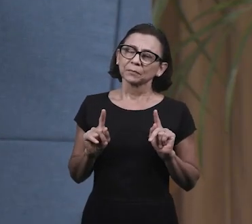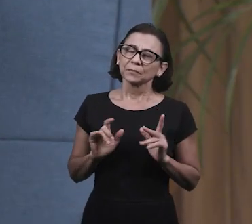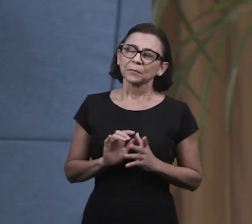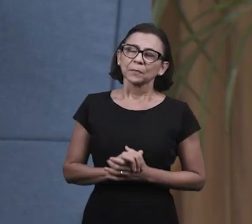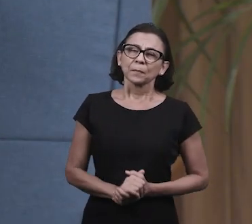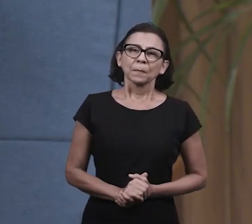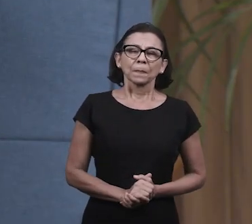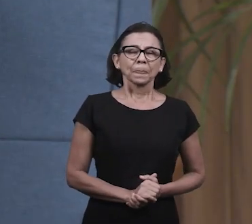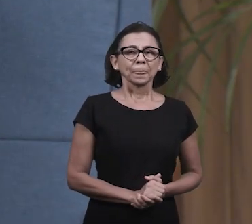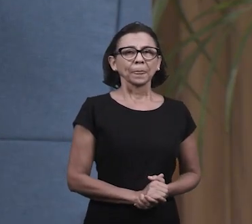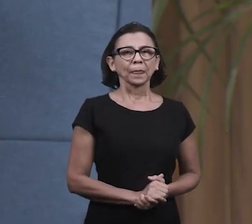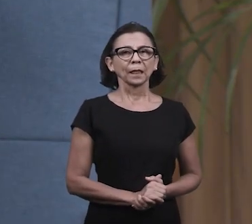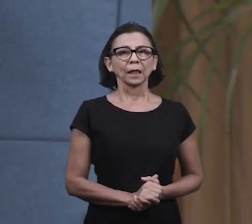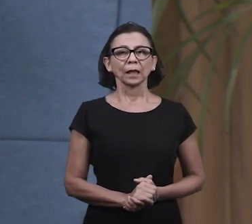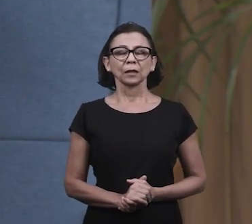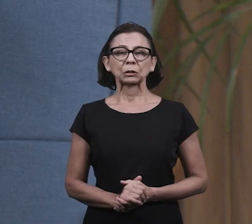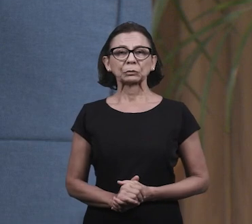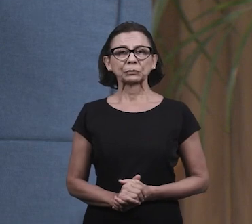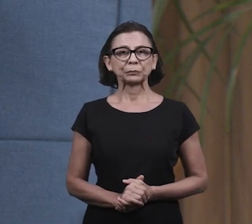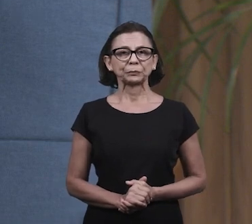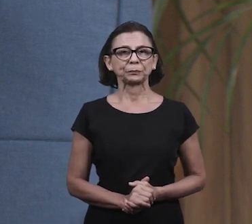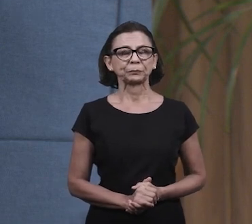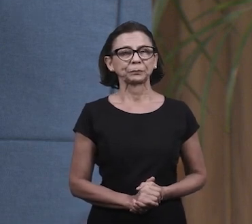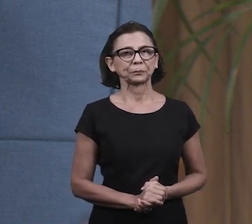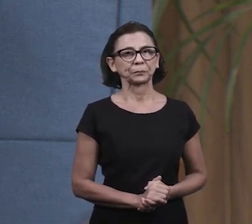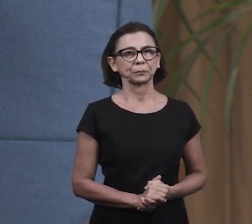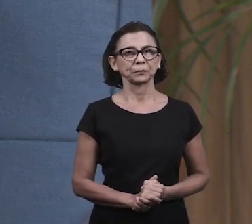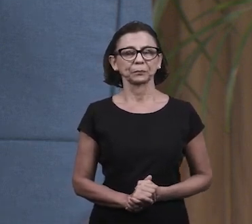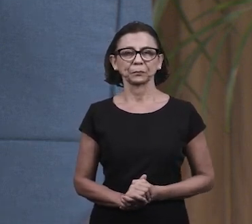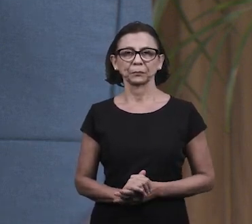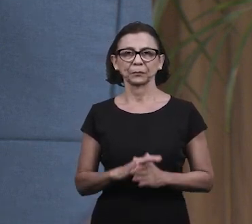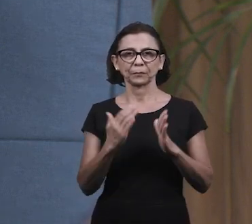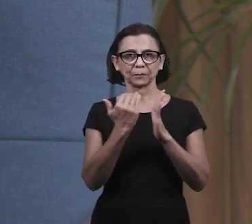ici, de lire votre message ici. Comme nous avons dit,